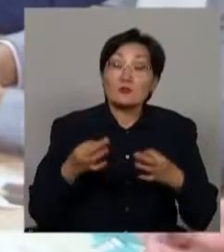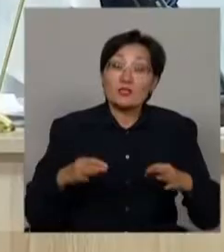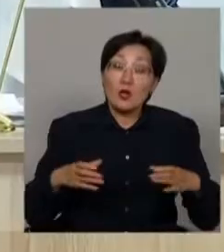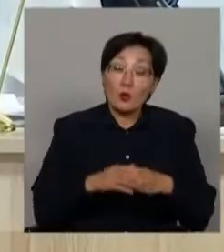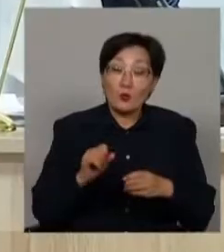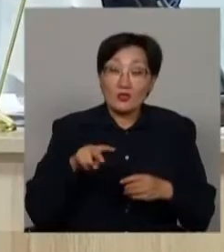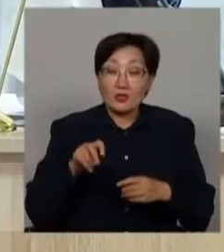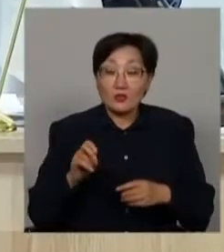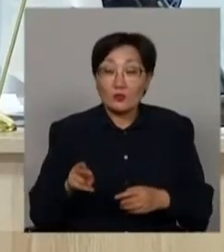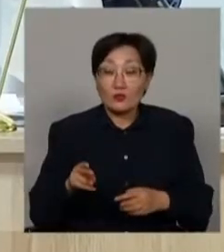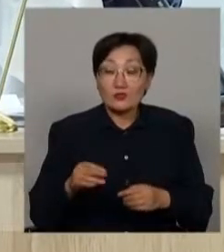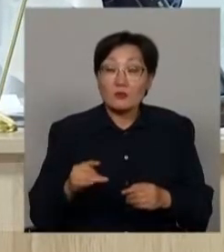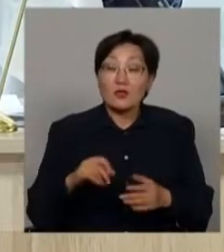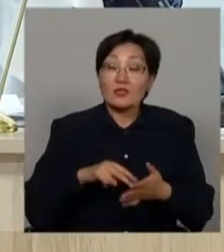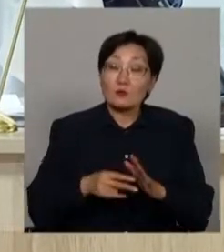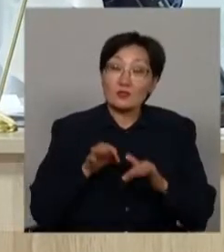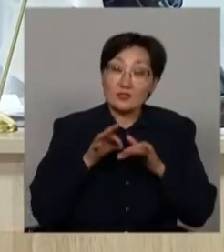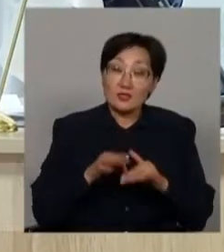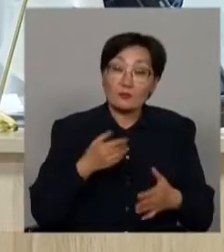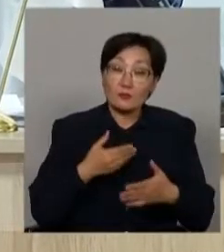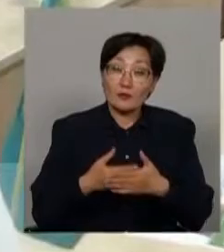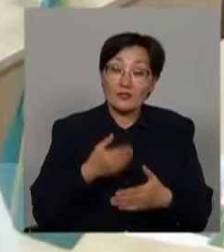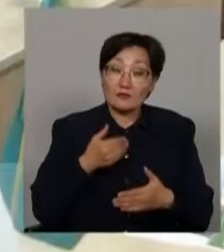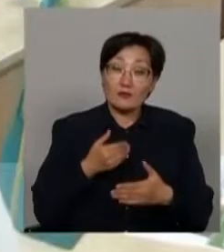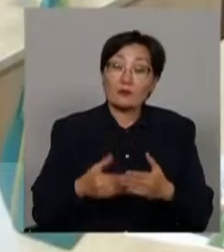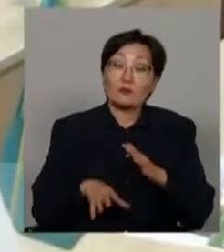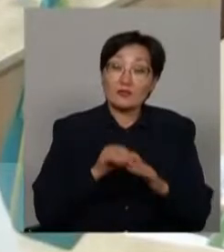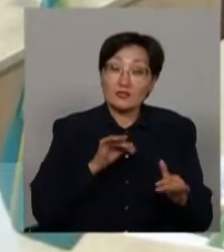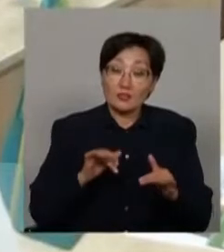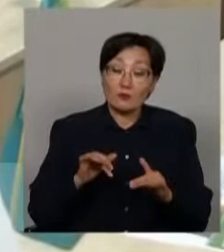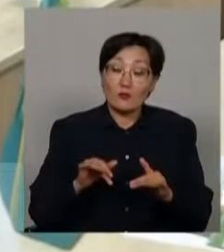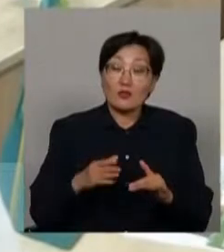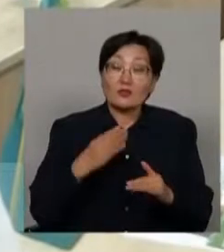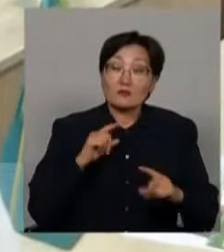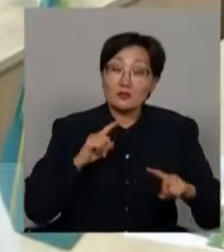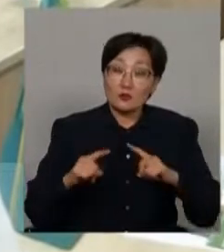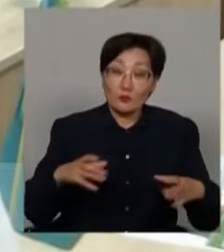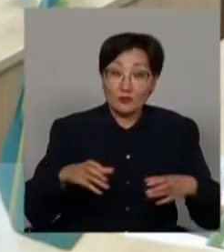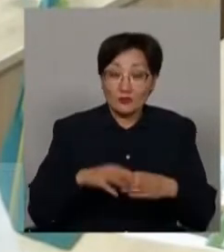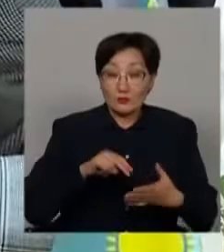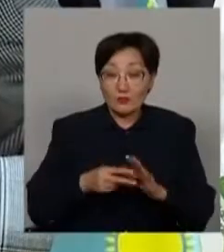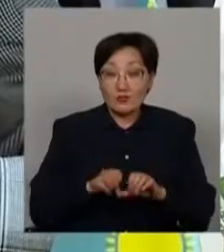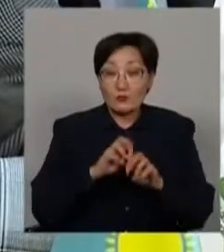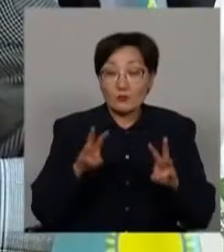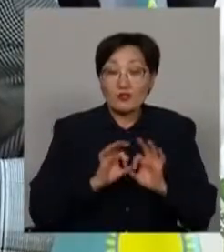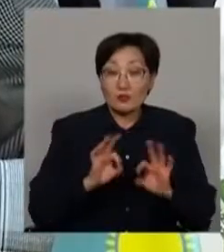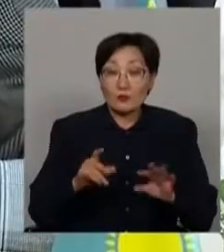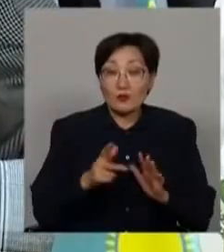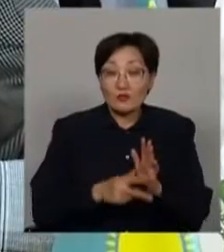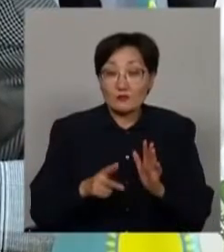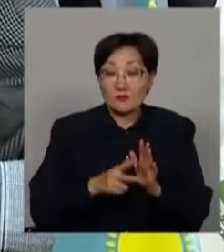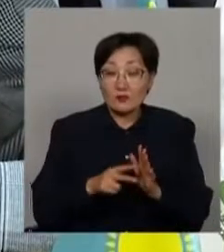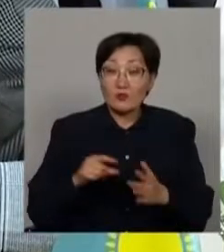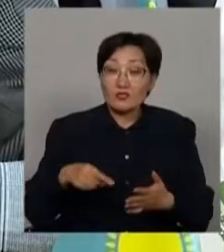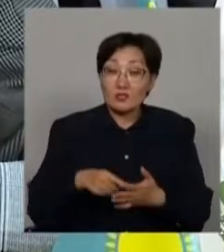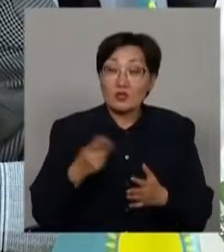«Аул» Жигули Дайрабаев о планах проведения предвыборной кампании рассказал на заседании своего штаба. Он намерен охватить агитацией 88